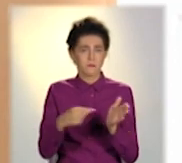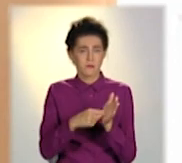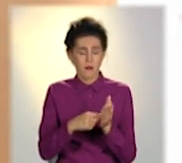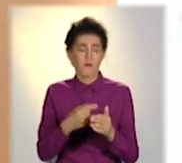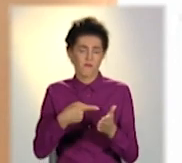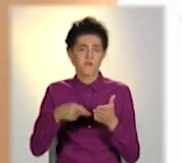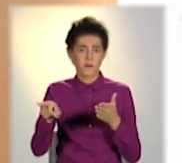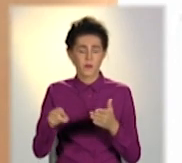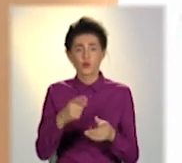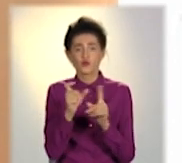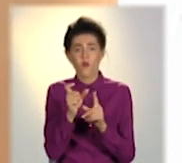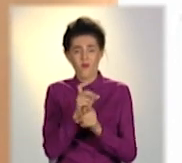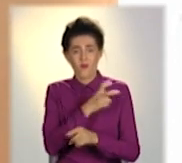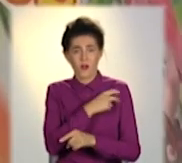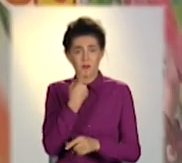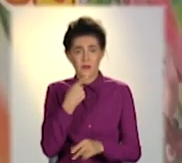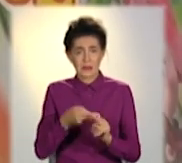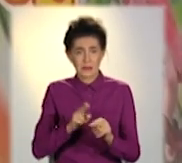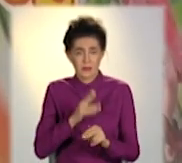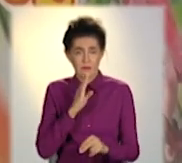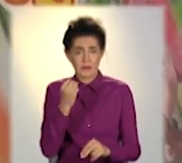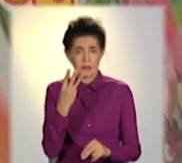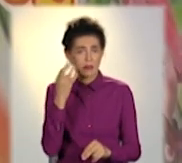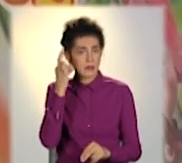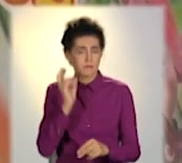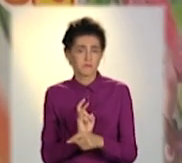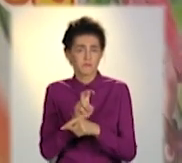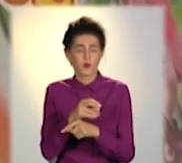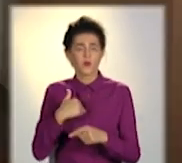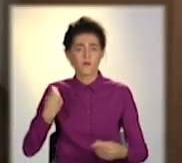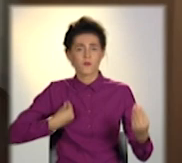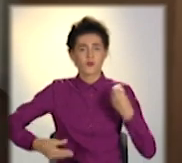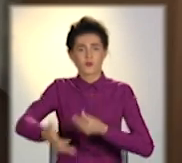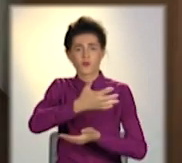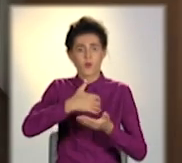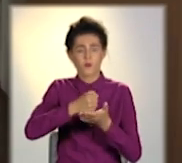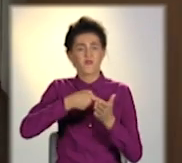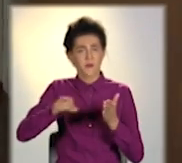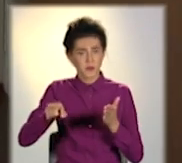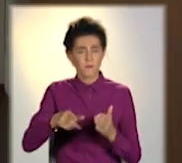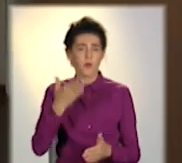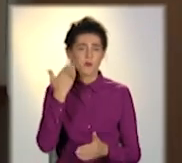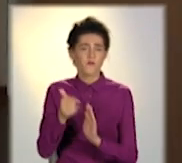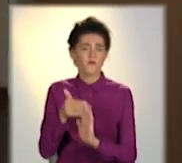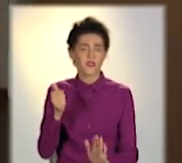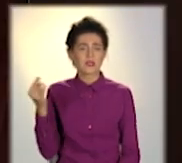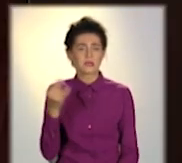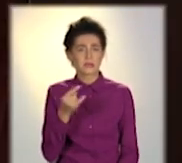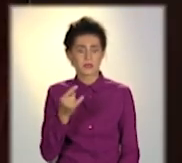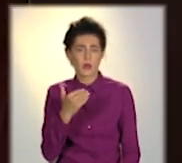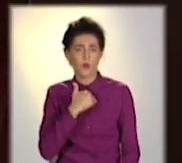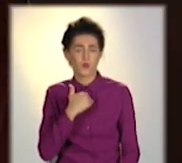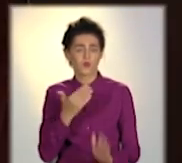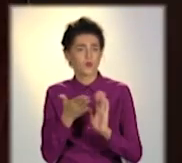За словами медиків, 13-річна пацієнтка приїхала до відділення, аби зібрати речі після виписки. Потім викликала таксі, мовляв, хоче